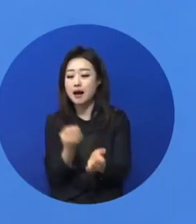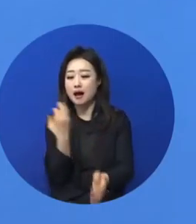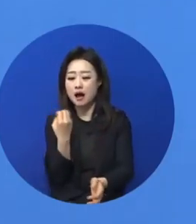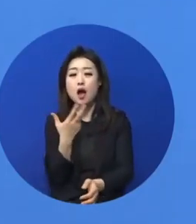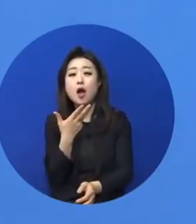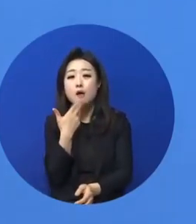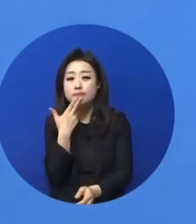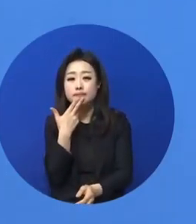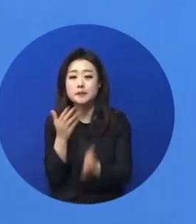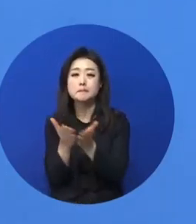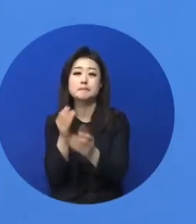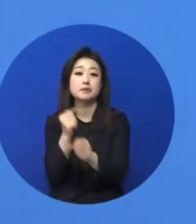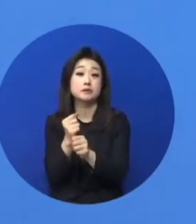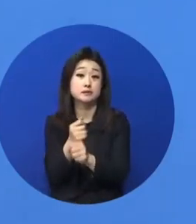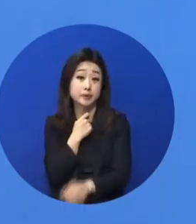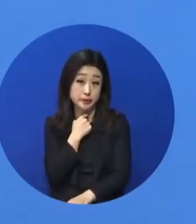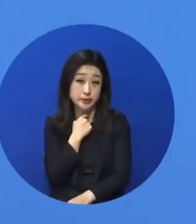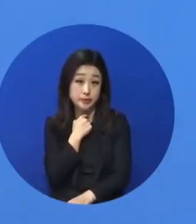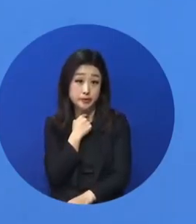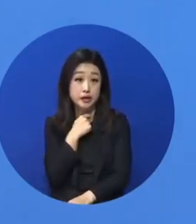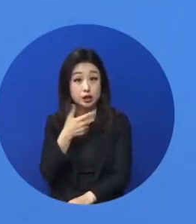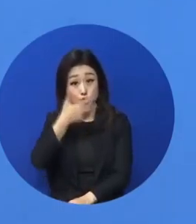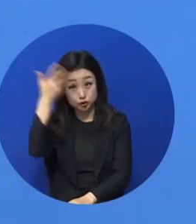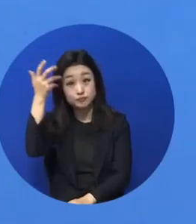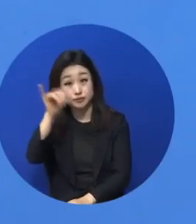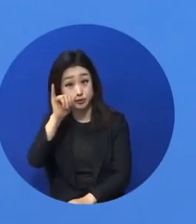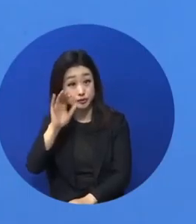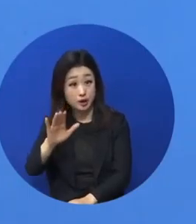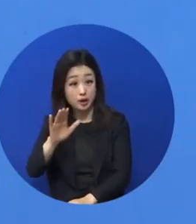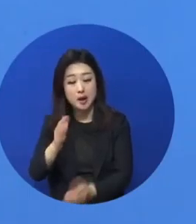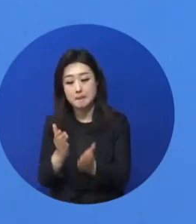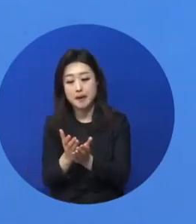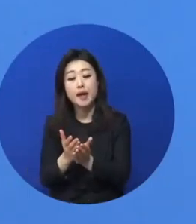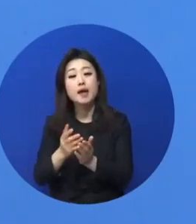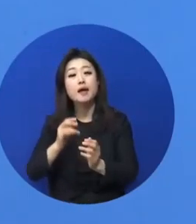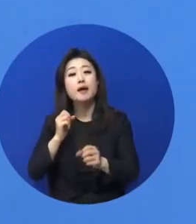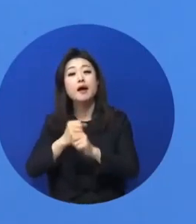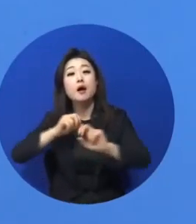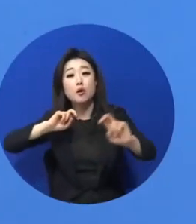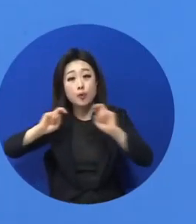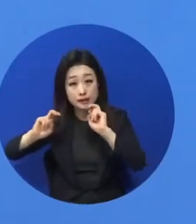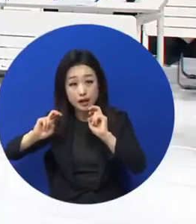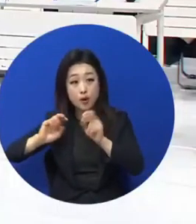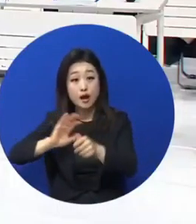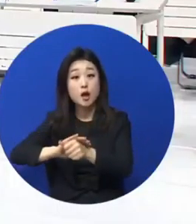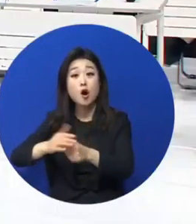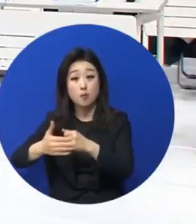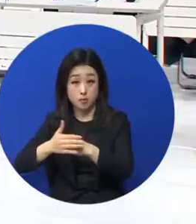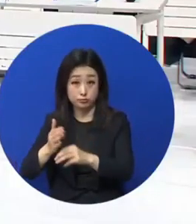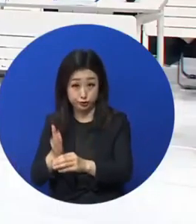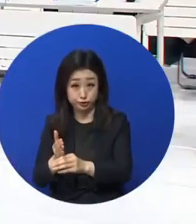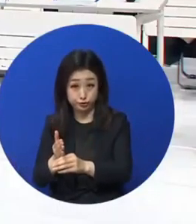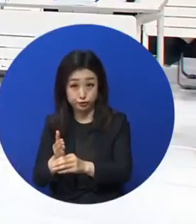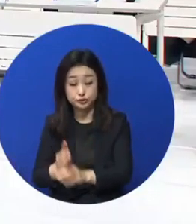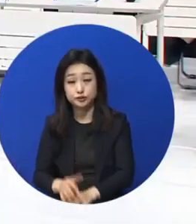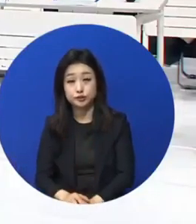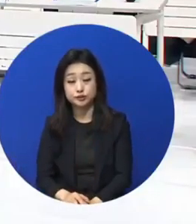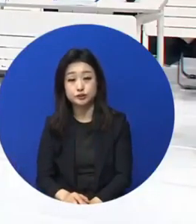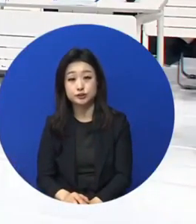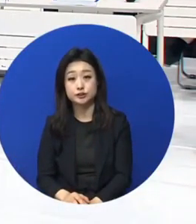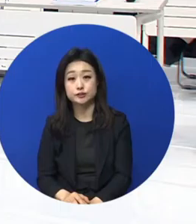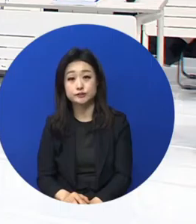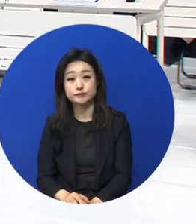구상을 가지고 있고 그런 부분에 대해서는 우리 항만공사 BPA라고 하는데 그런 부분에 대해서 같이 협업을 하고 있습니다.